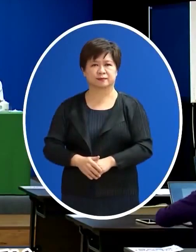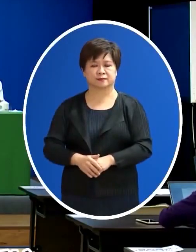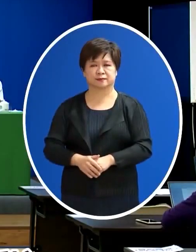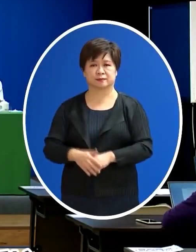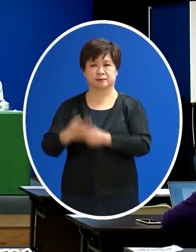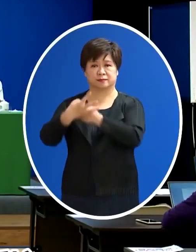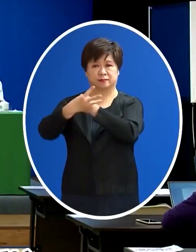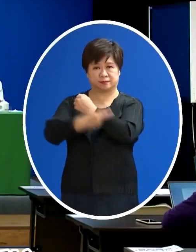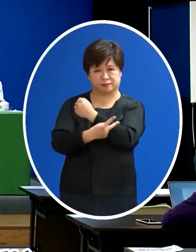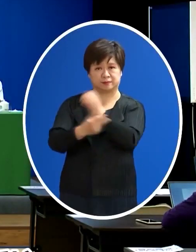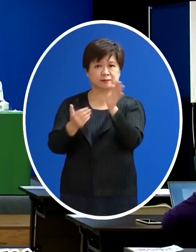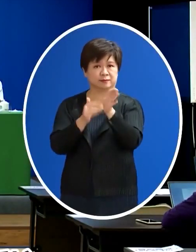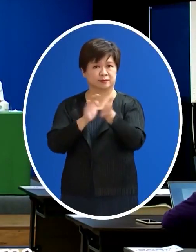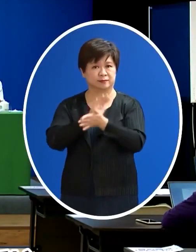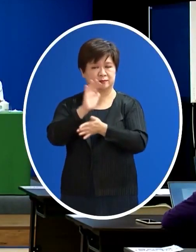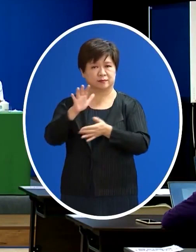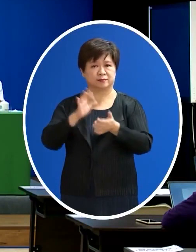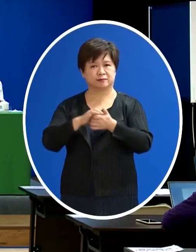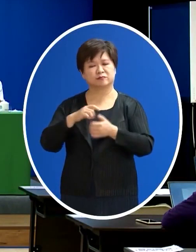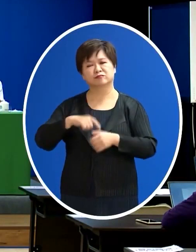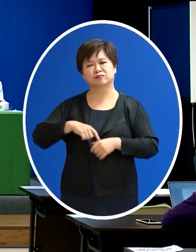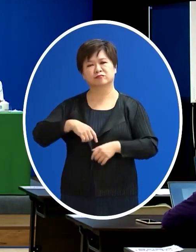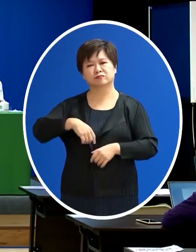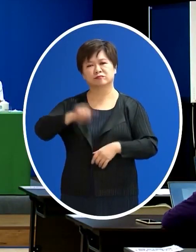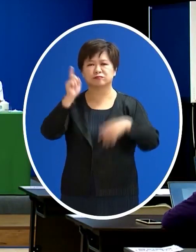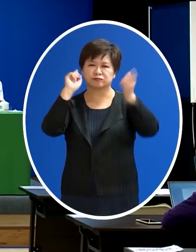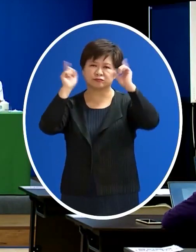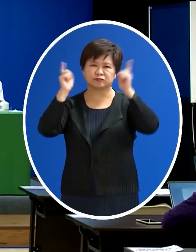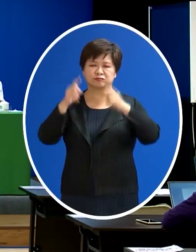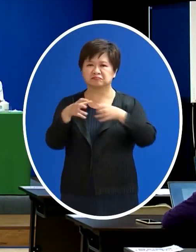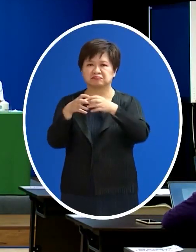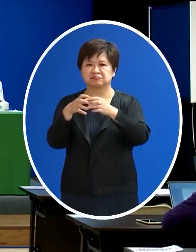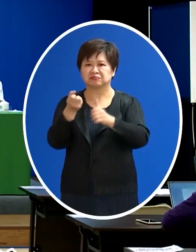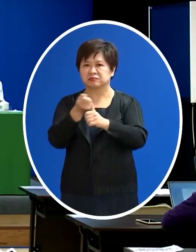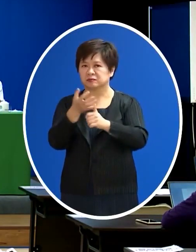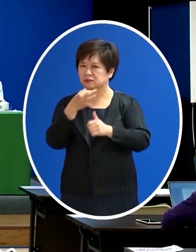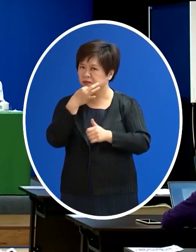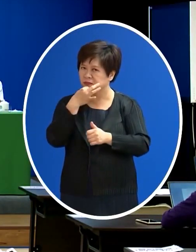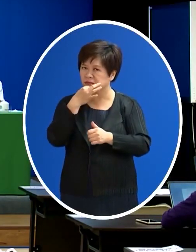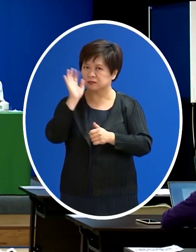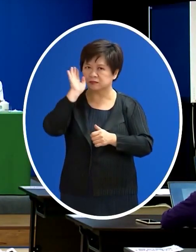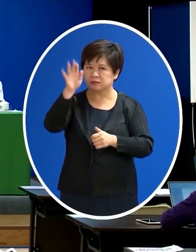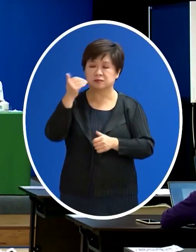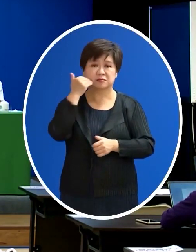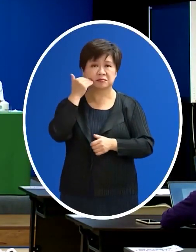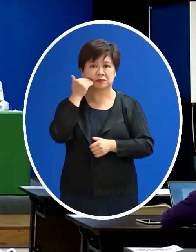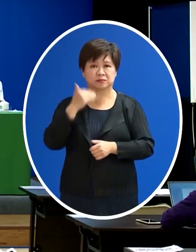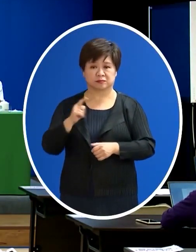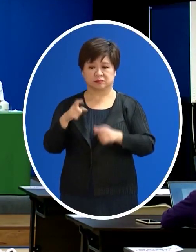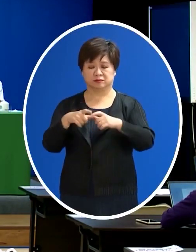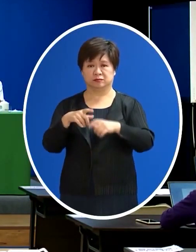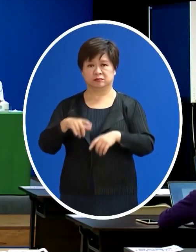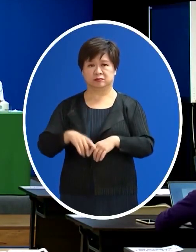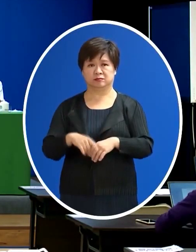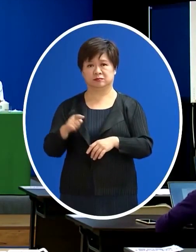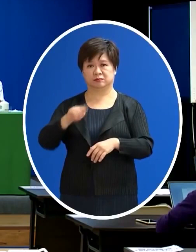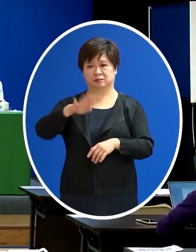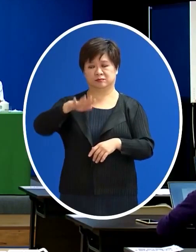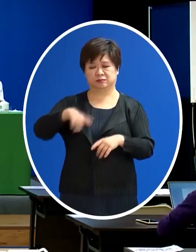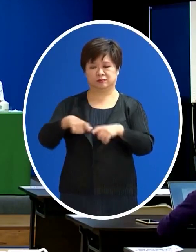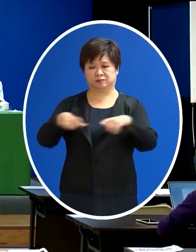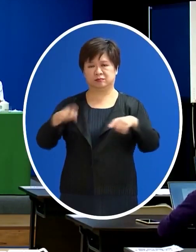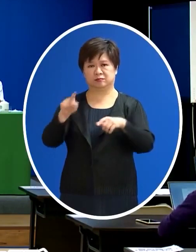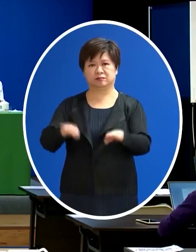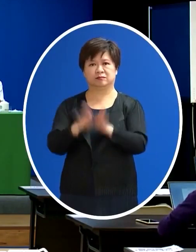后啊，不少的民众七夕会出门活动，出现了群聚现象。那会不会担心说，未来如果五倍券在中秋节上路，可能也会造